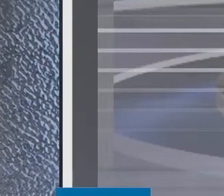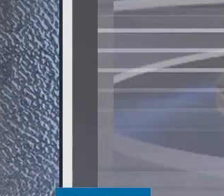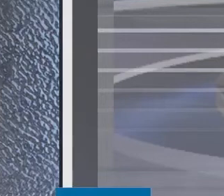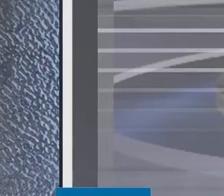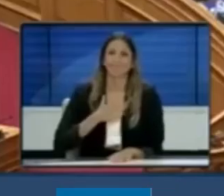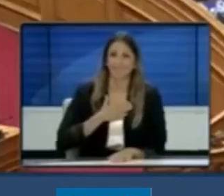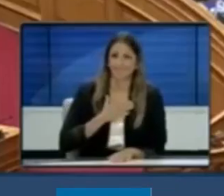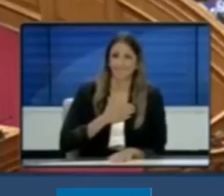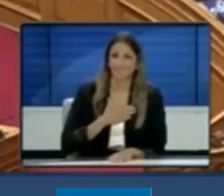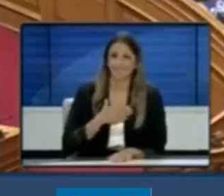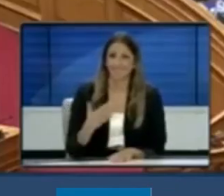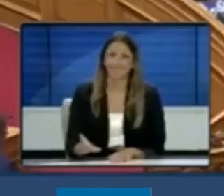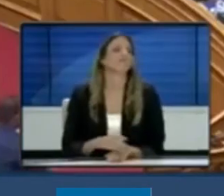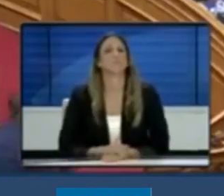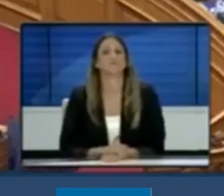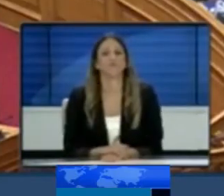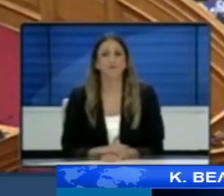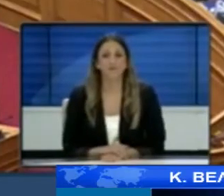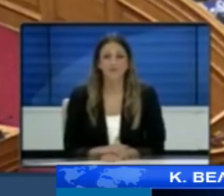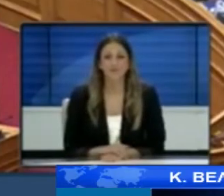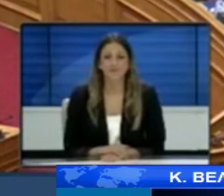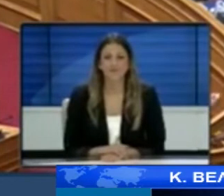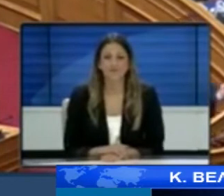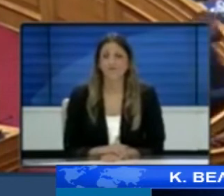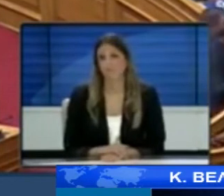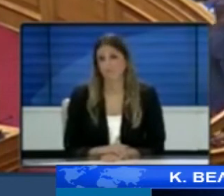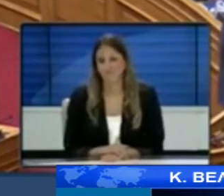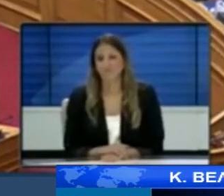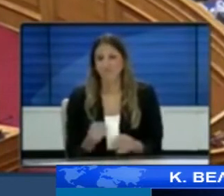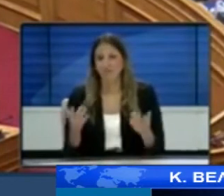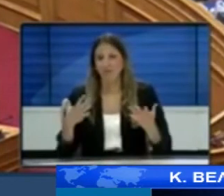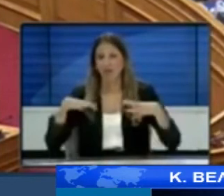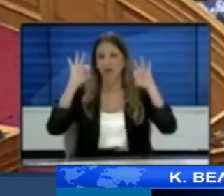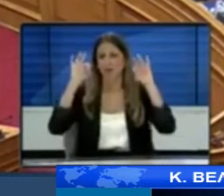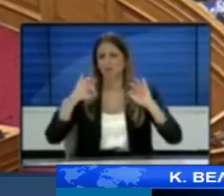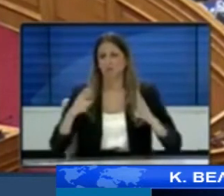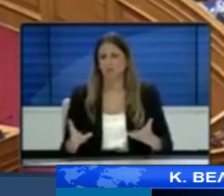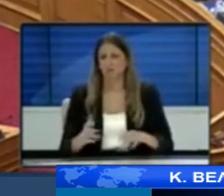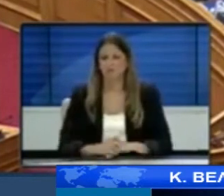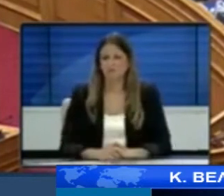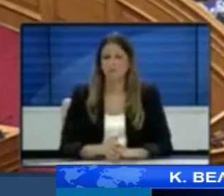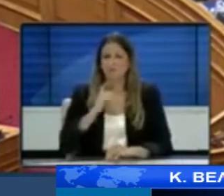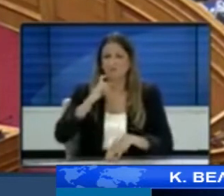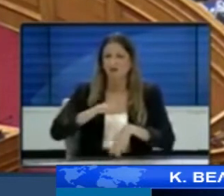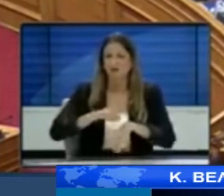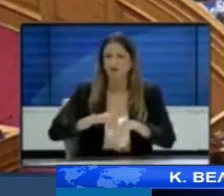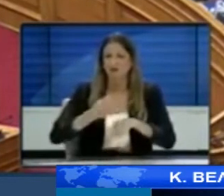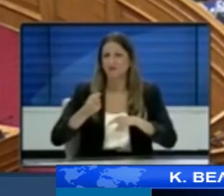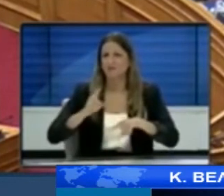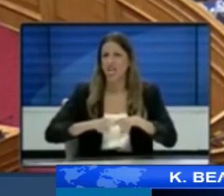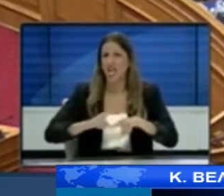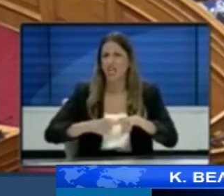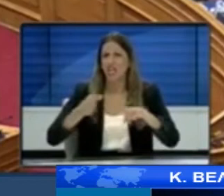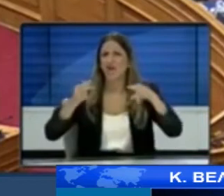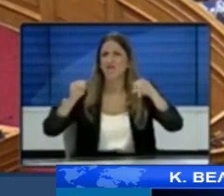τύπου. Θα ήθελα να ξεκινήσω κάπως διαφορετικά. Διότι σε αυτό το κοινοβούλιο και σε αυτή τη χώρα πρέπει να μάθουμε ότι στο εξωτερικό πρέπει να